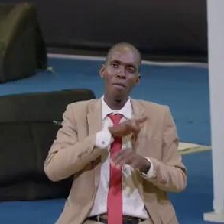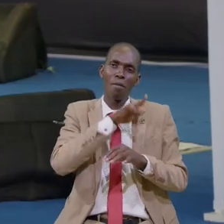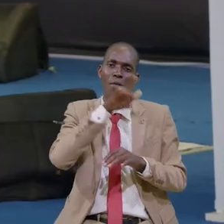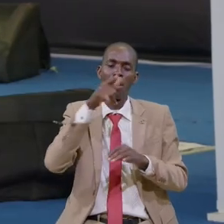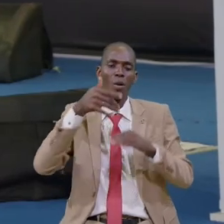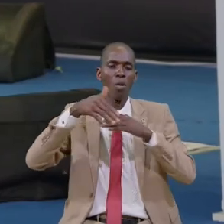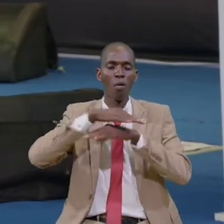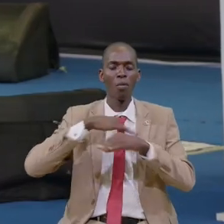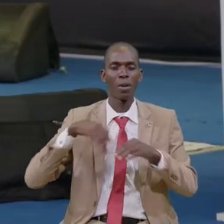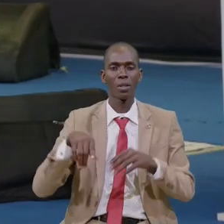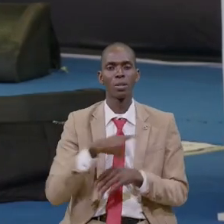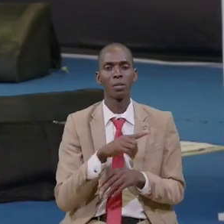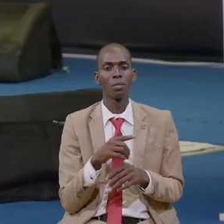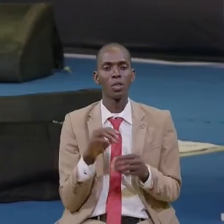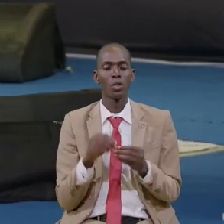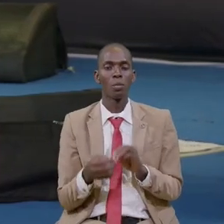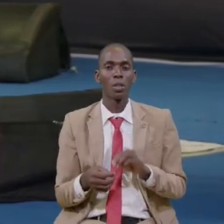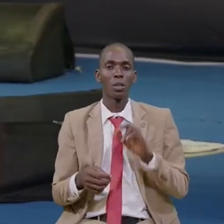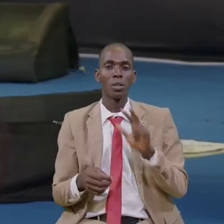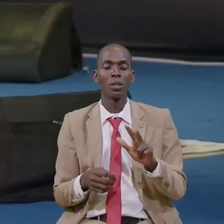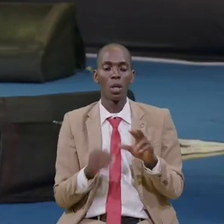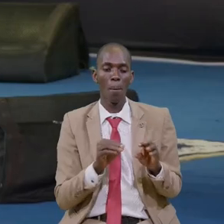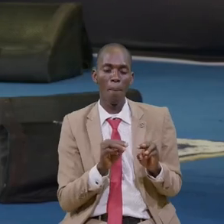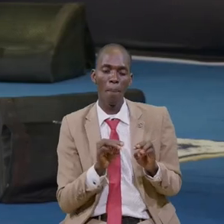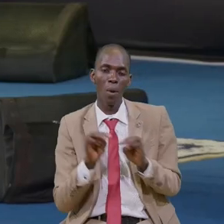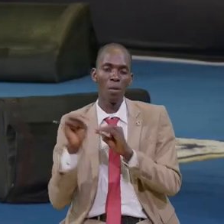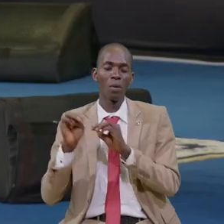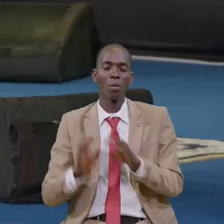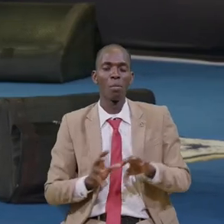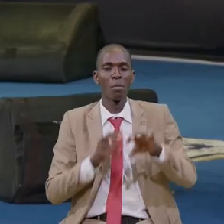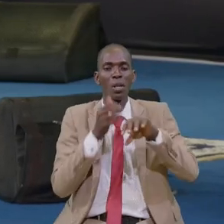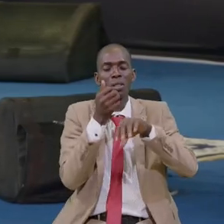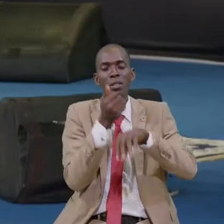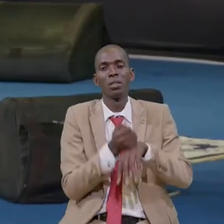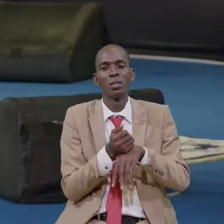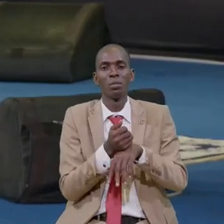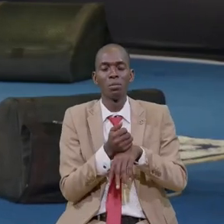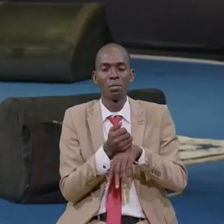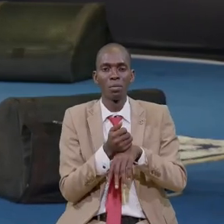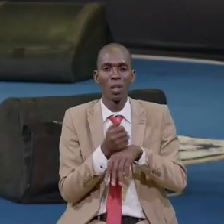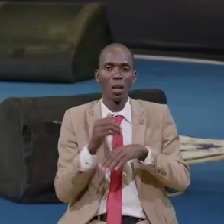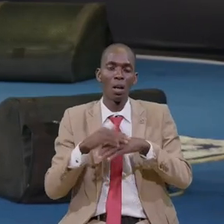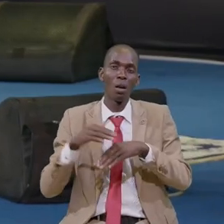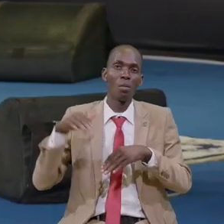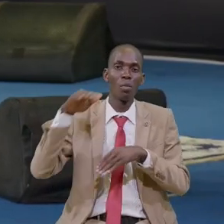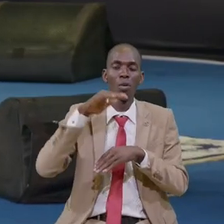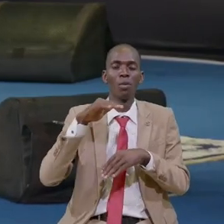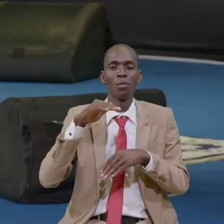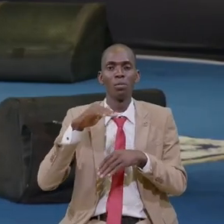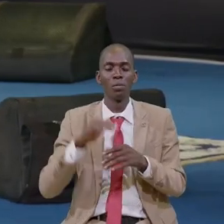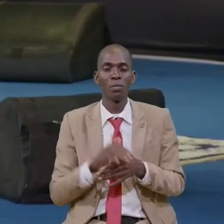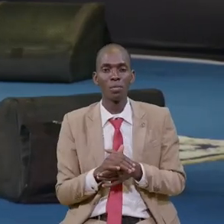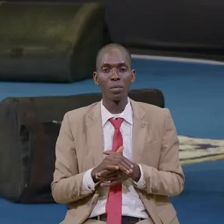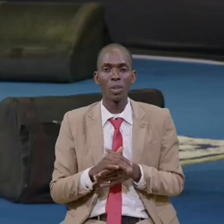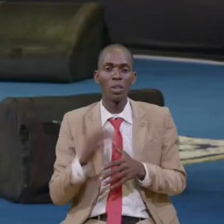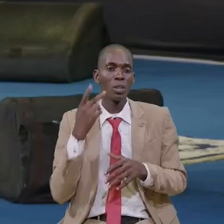donc, c'est prendre l'envol au-dessus de tes montagnes. Voyons Ésaïe au